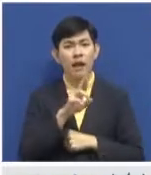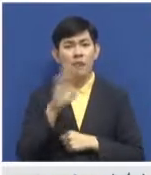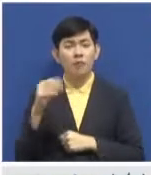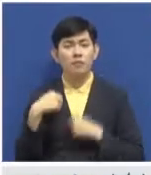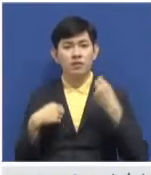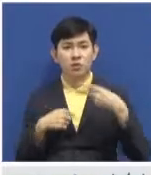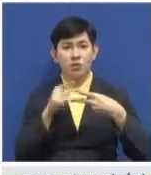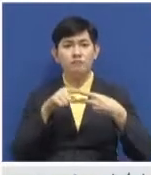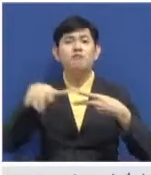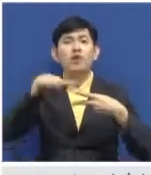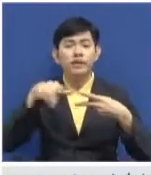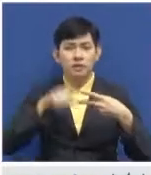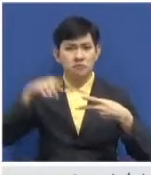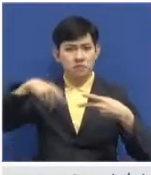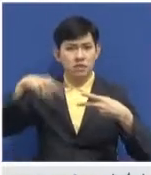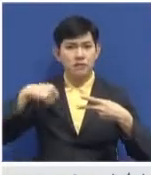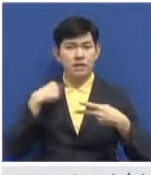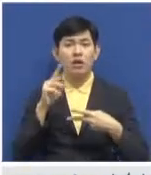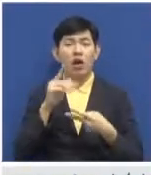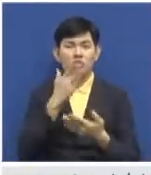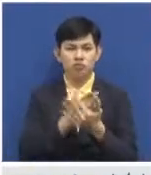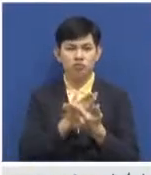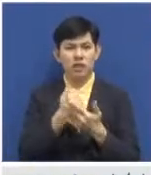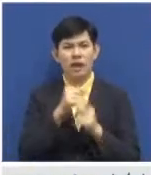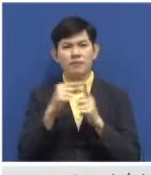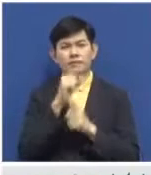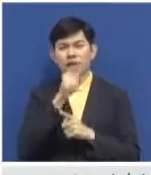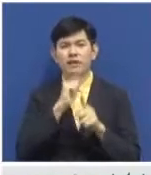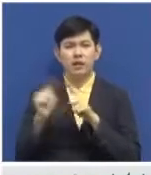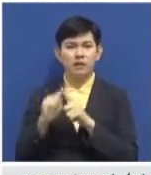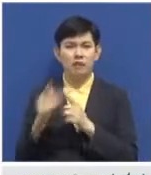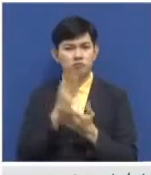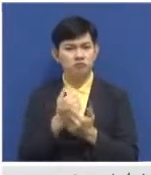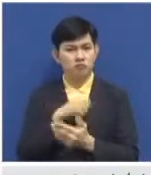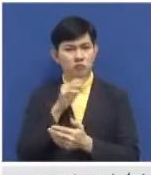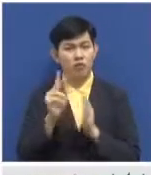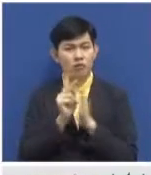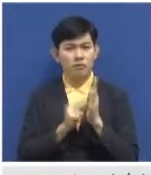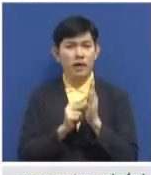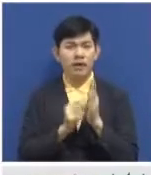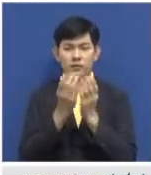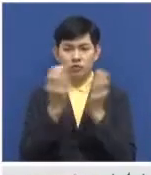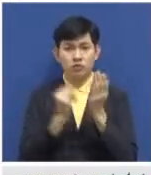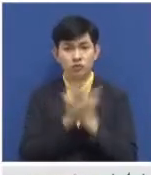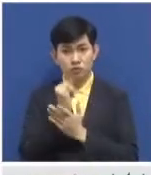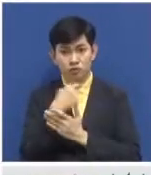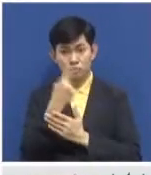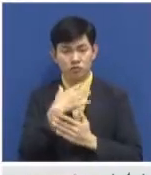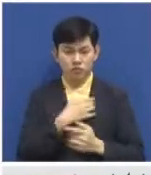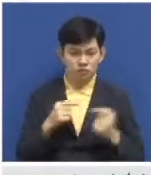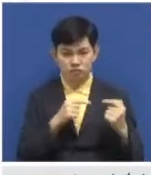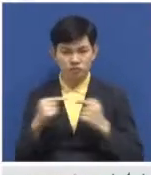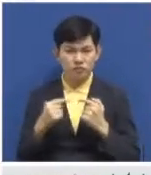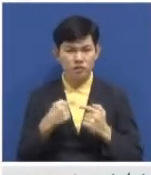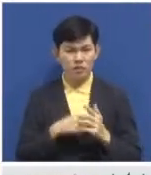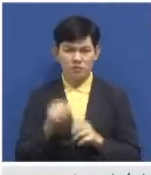กับระบบพิเศษคือข้อยกเว้นบรรดาประกาศคำสั่งทั้งหลายเนี่ยได้รับข้อยกเว้นหมดว่าถูกต้องตามรัฐธรรมนูญใครก็ตามอยากจะไปโต้แย้งว่าประก